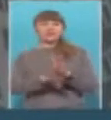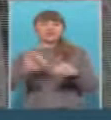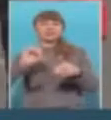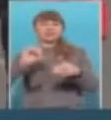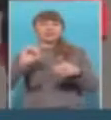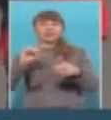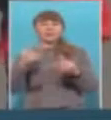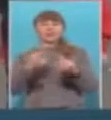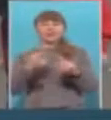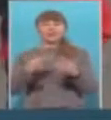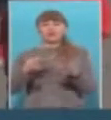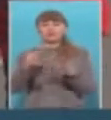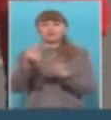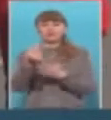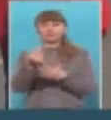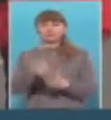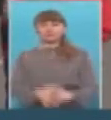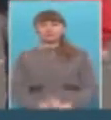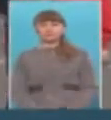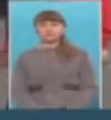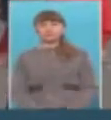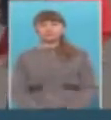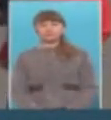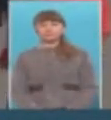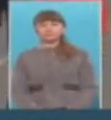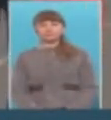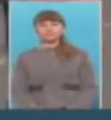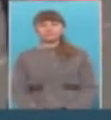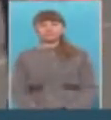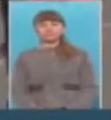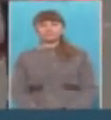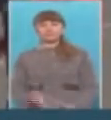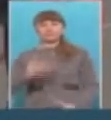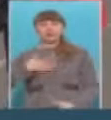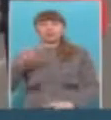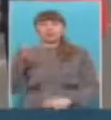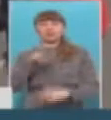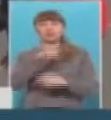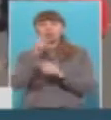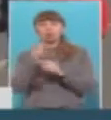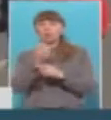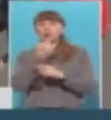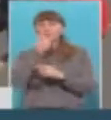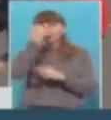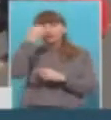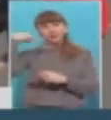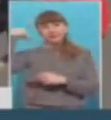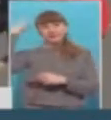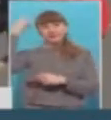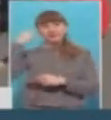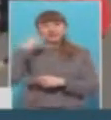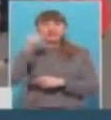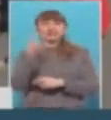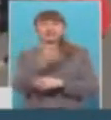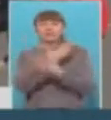бар. Біздің тұңғыш президентімізге деген алғысымызды білдіруге келіп отырмыз. Шынайы алғысымызды, себебі біз сол кісінің арқасында осындай